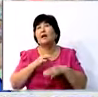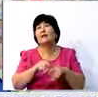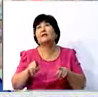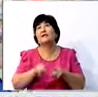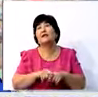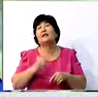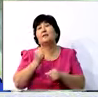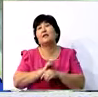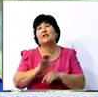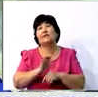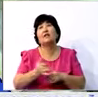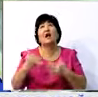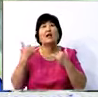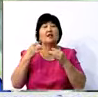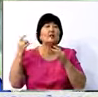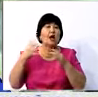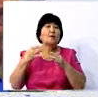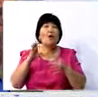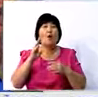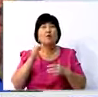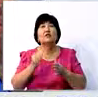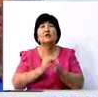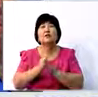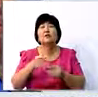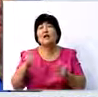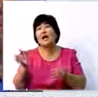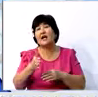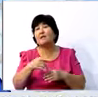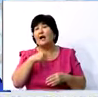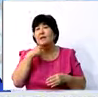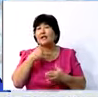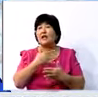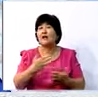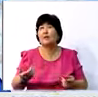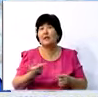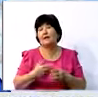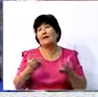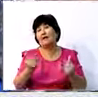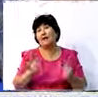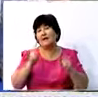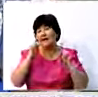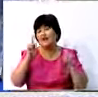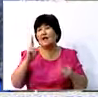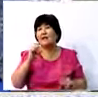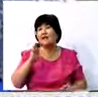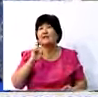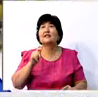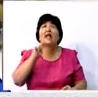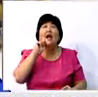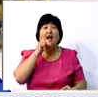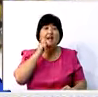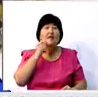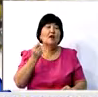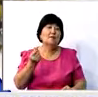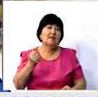и производителям. Дыни, арбузы, овощи, фрукты, рыба, мясные и молочные продукты. И, конечно, знаменитые казалинские конфеты